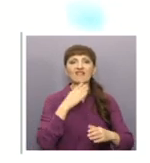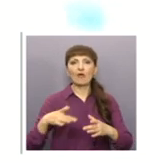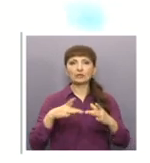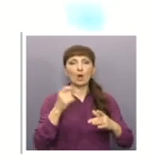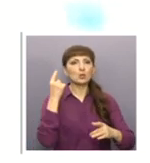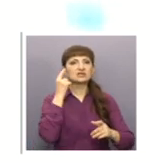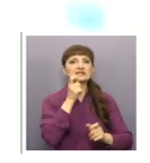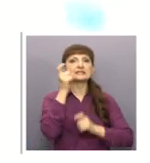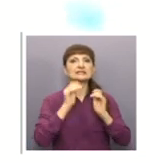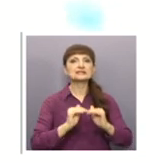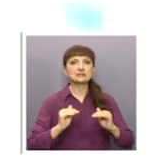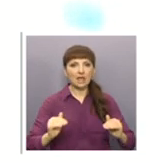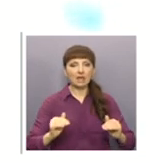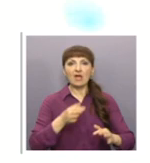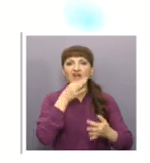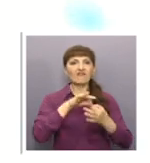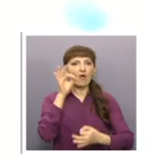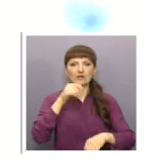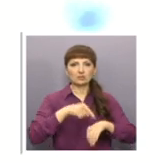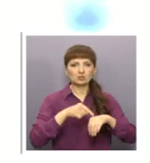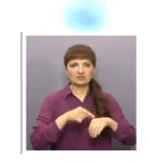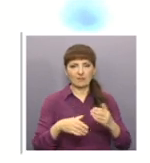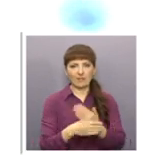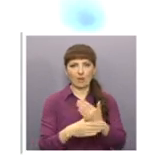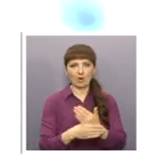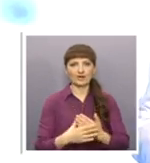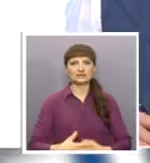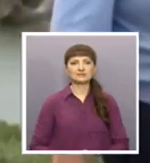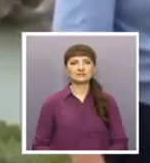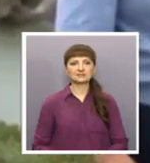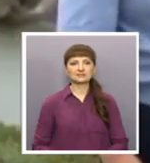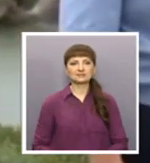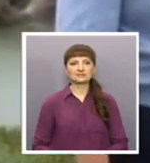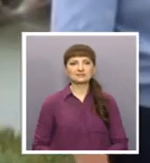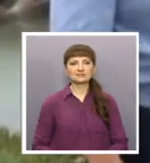услышал возгласы детей и вовремя среагировал.